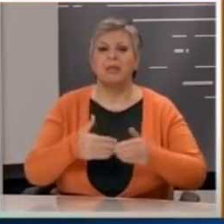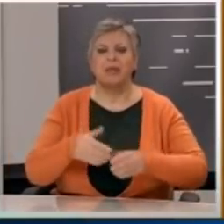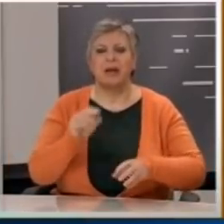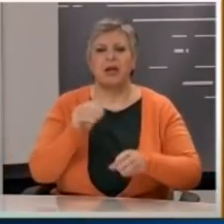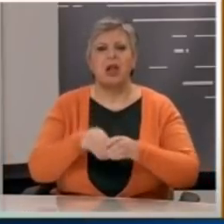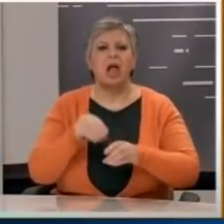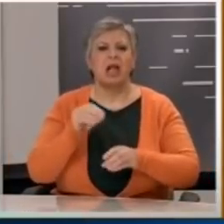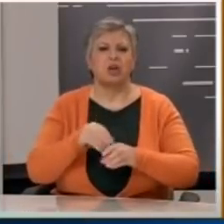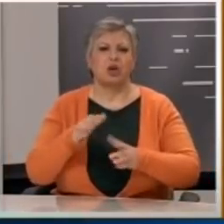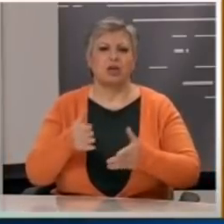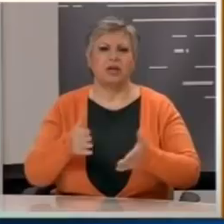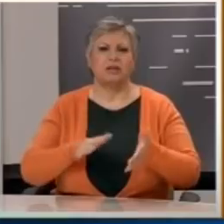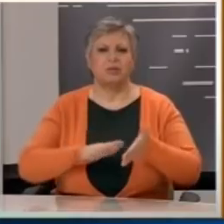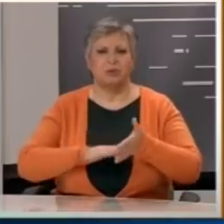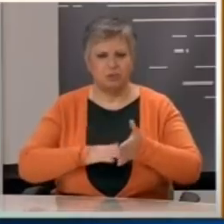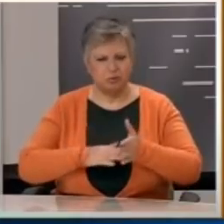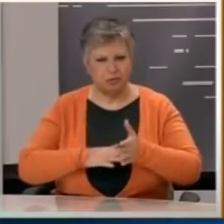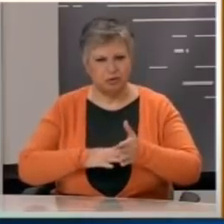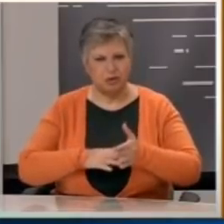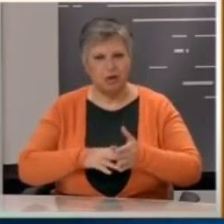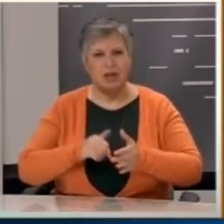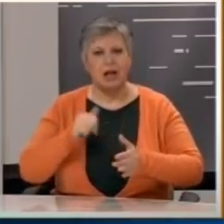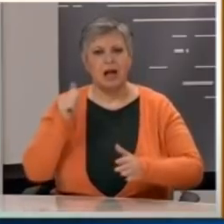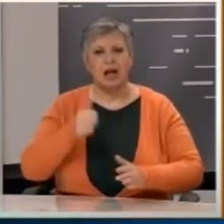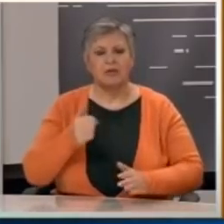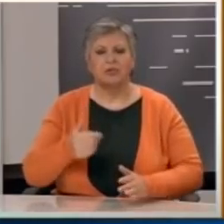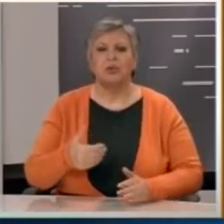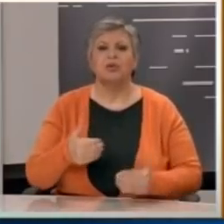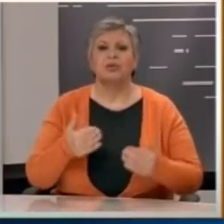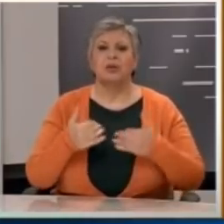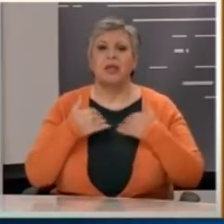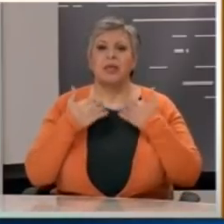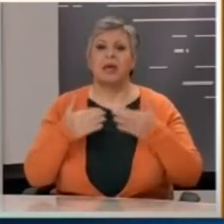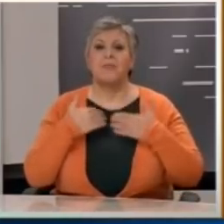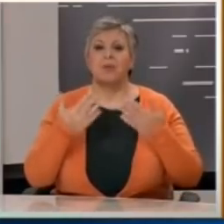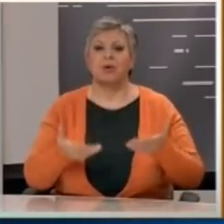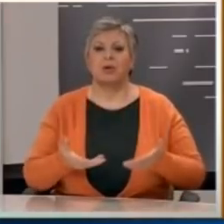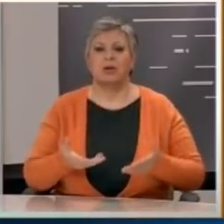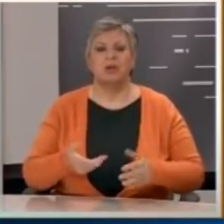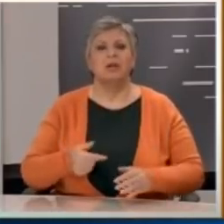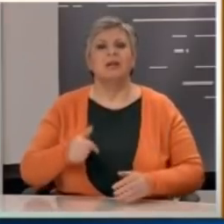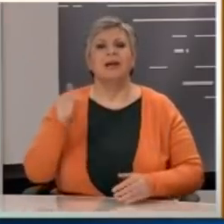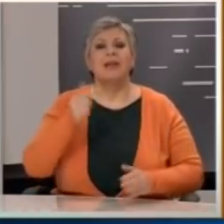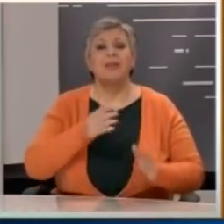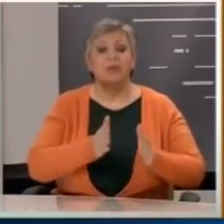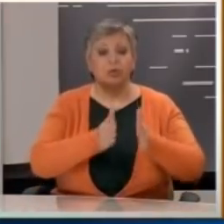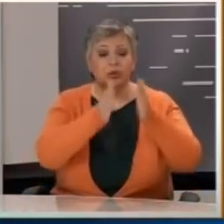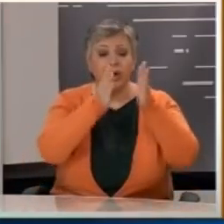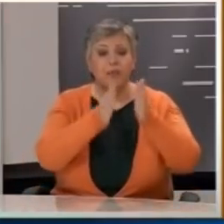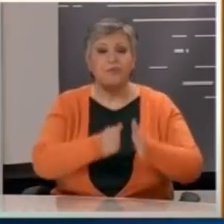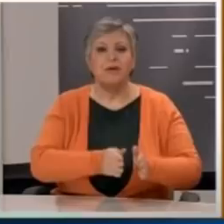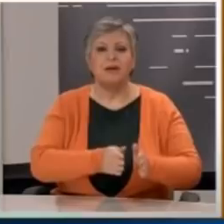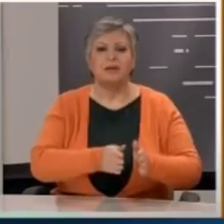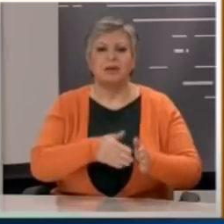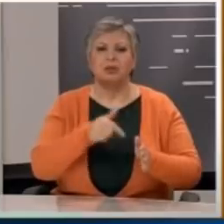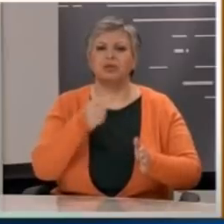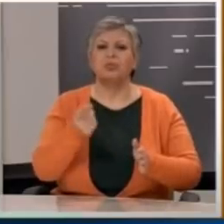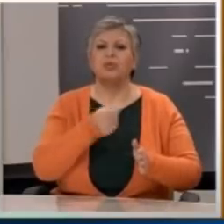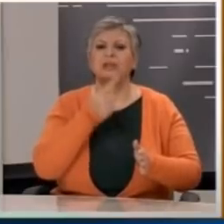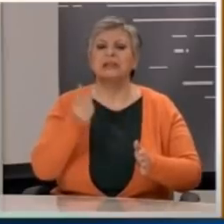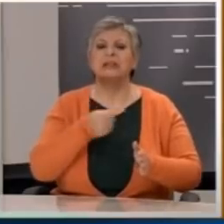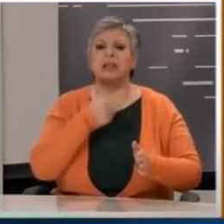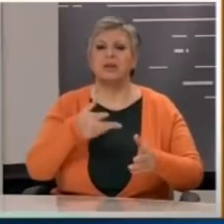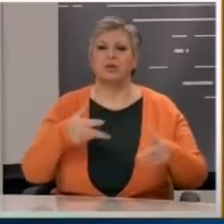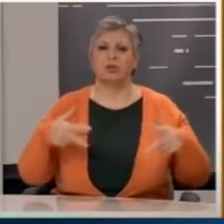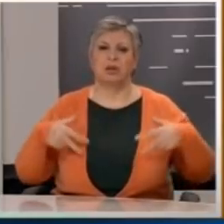αεροπλάνων. Πάσει στον Υπουργό μέσα να δεις, να πας στο φάκελο. Δεν μπορεί να λειτουργήσει μόνος του